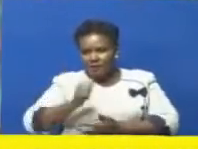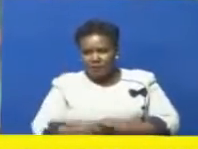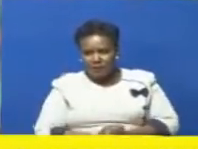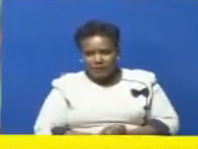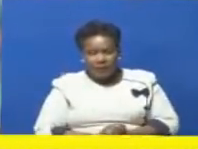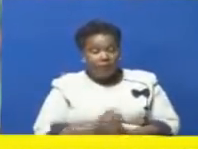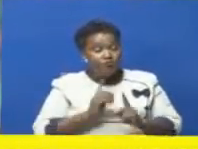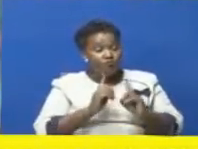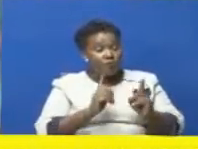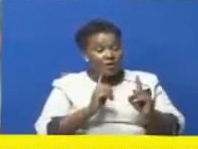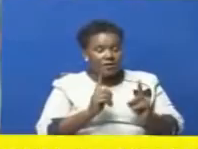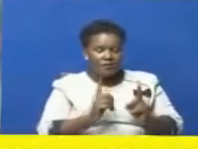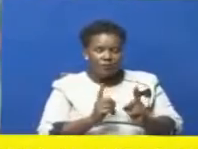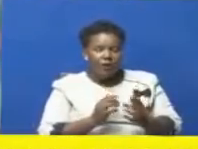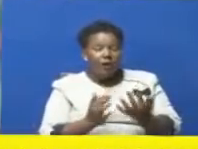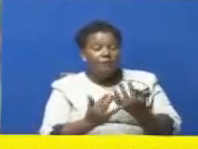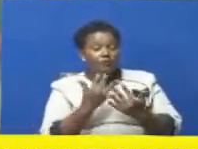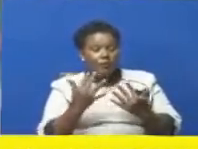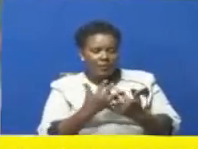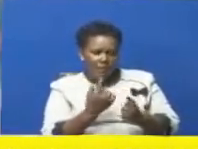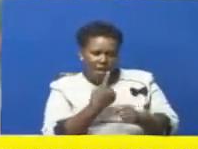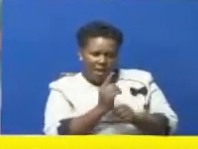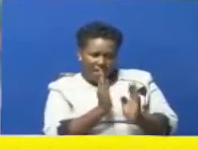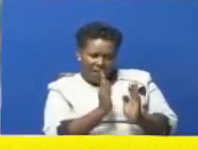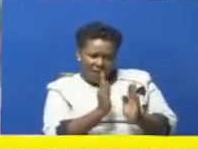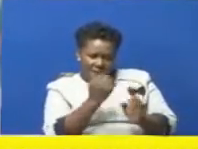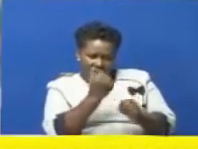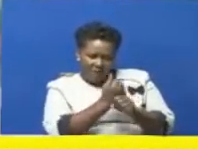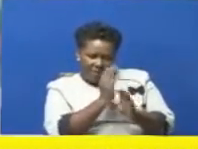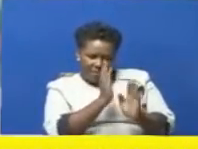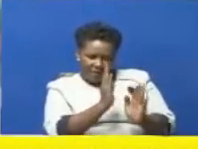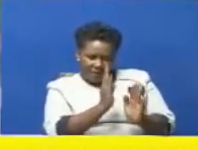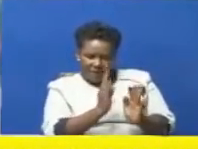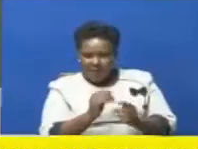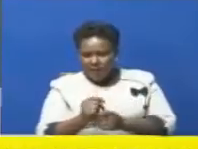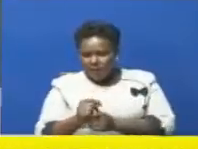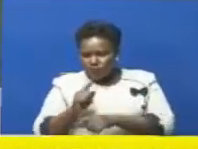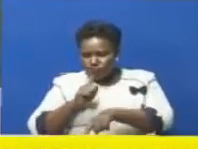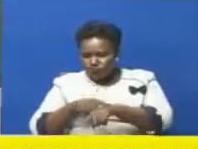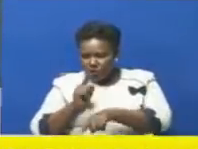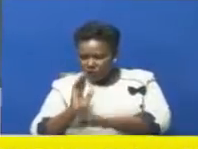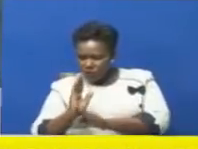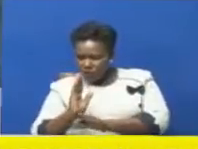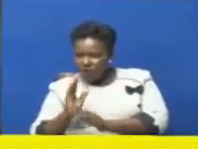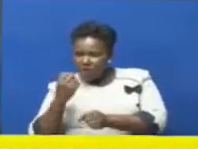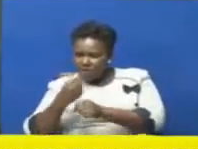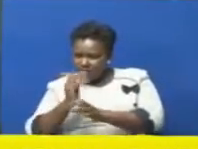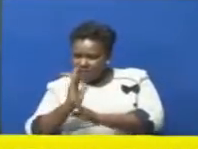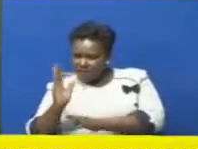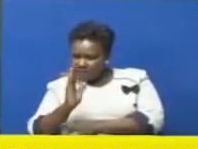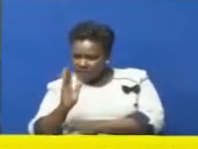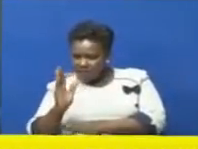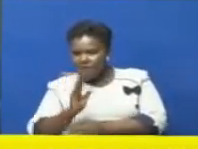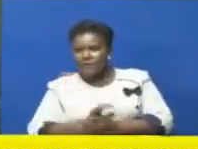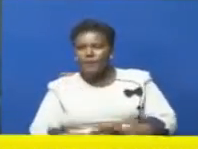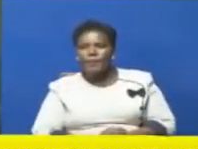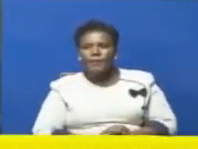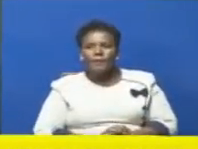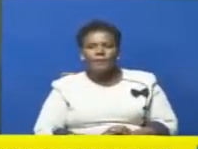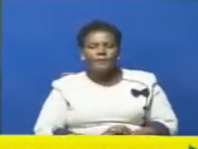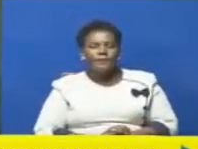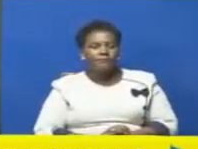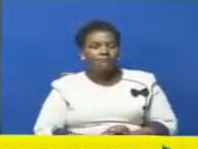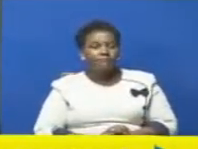hivi, dakika hivi ni za hivi, dakika hizi za mwisho tuweza kuwapush tena. Ndio maana tukafanikiwa hapo kupata point 3. Kikubwa mimi naona wapinzani wetu walipata